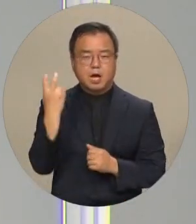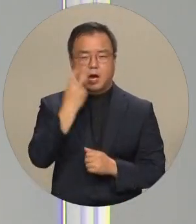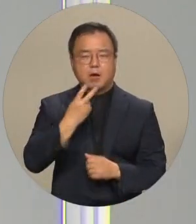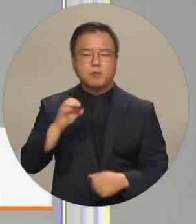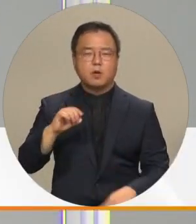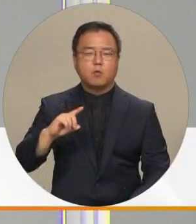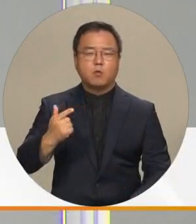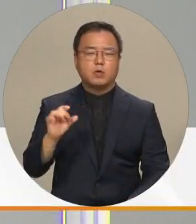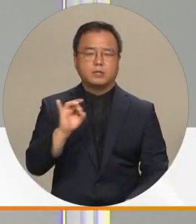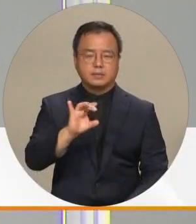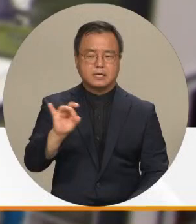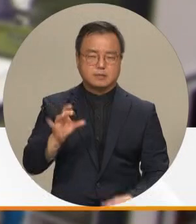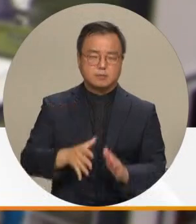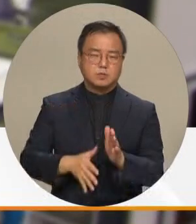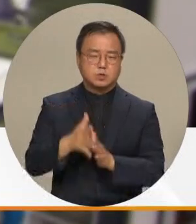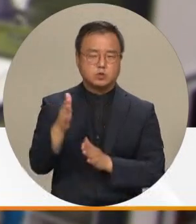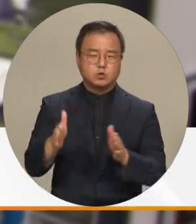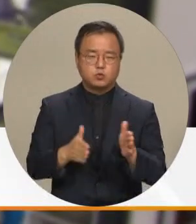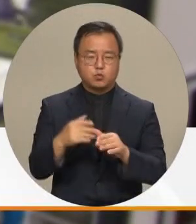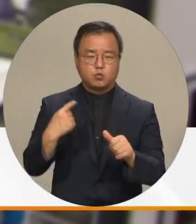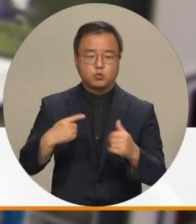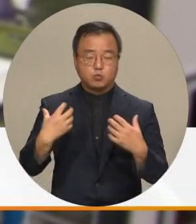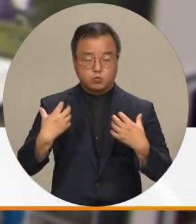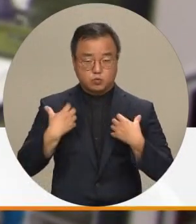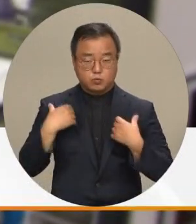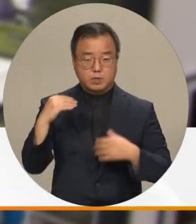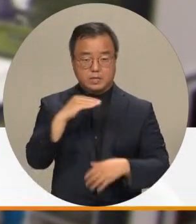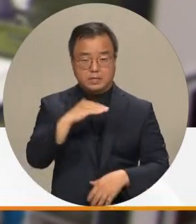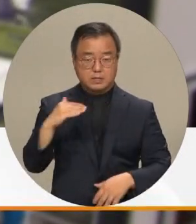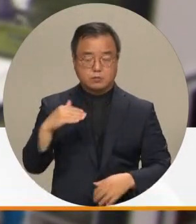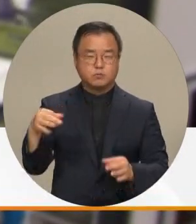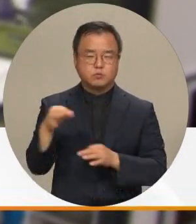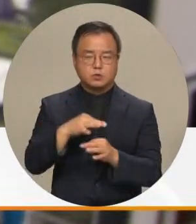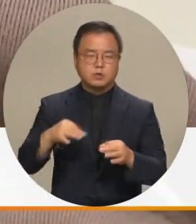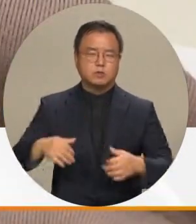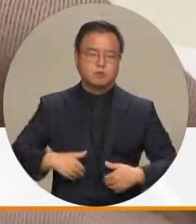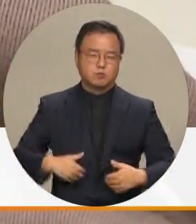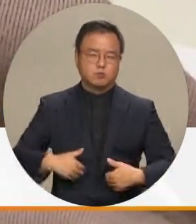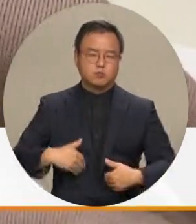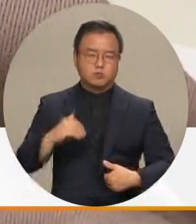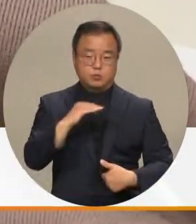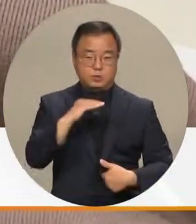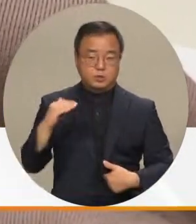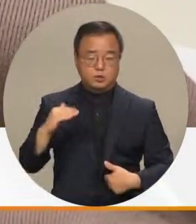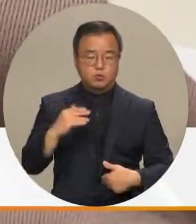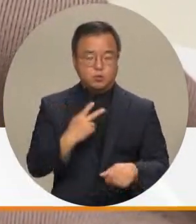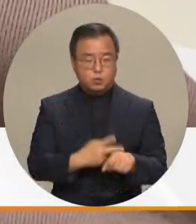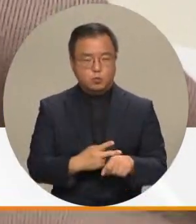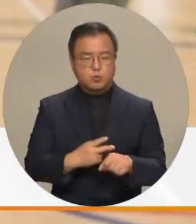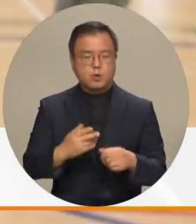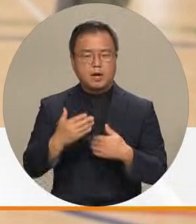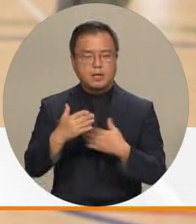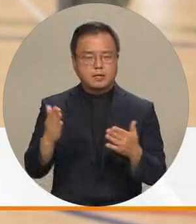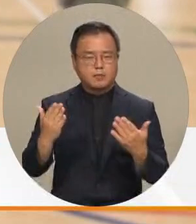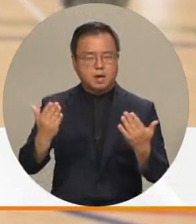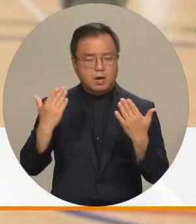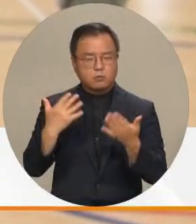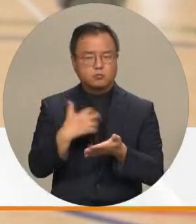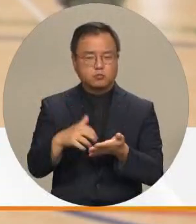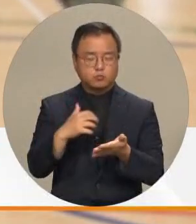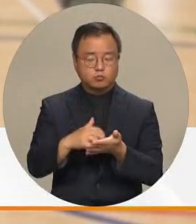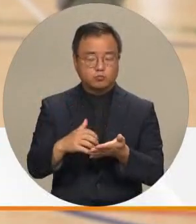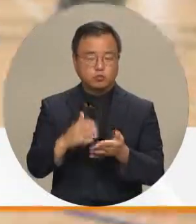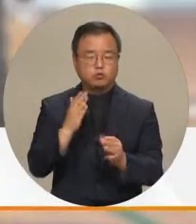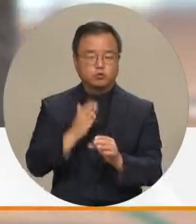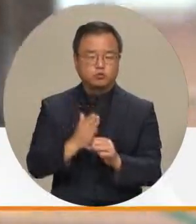또 각 시도교육청이 필요한 돈을 계산한 기준재정 수요 산정 기준이 교직원 학교 학급수 위주여서 정작 학생